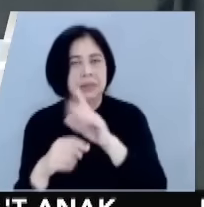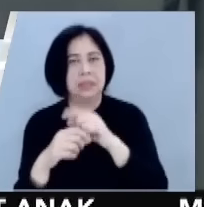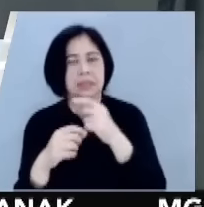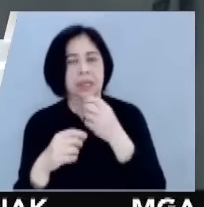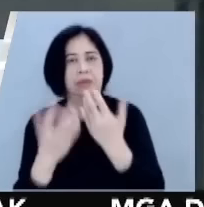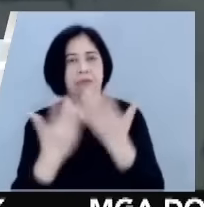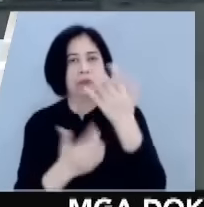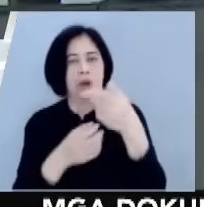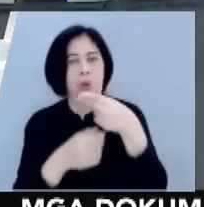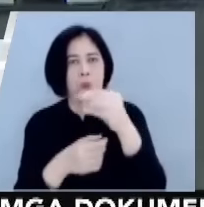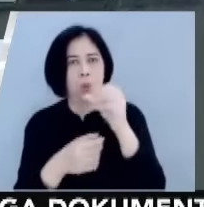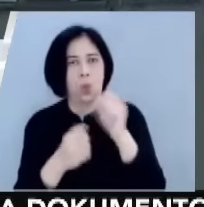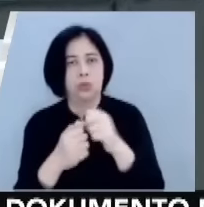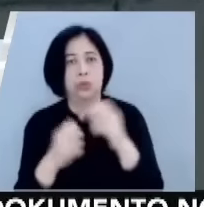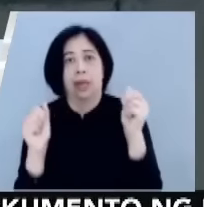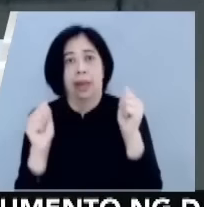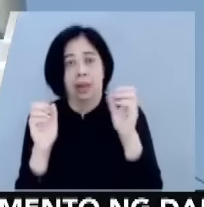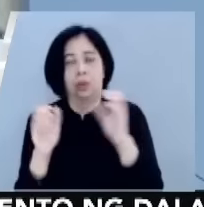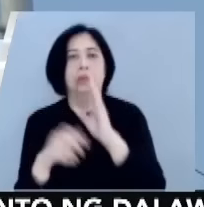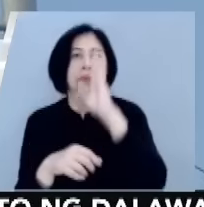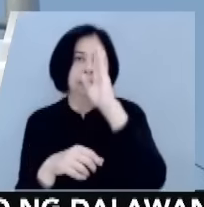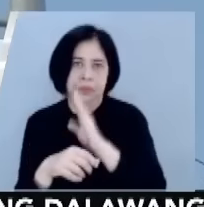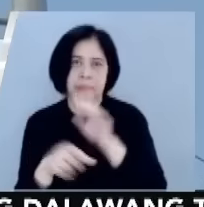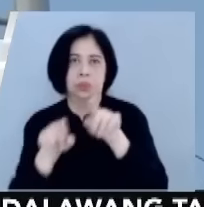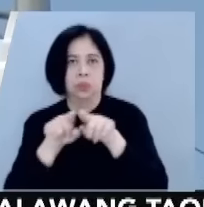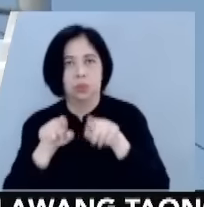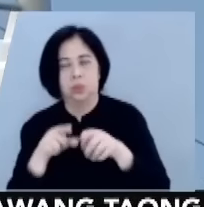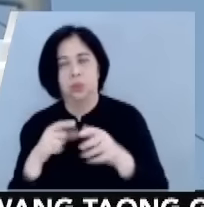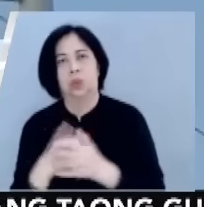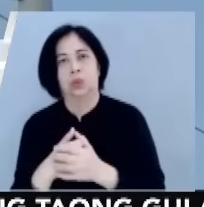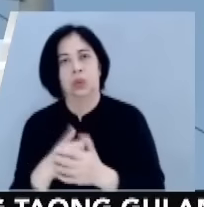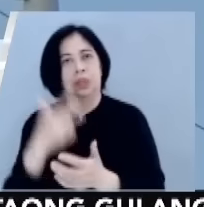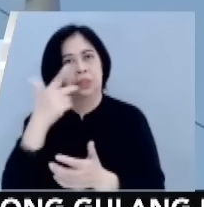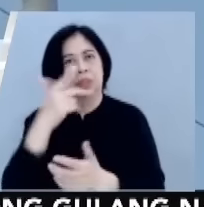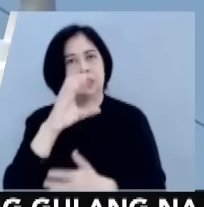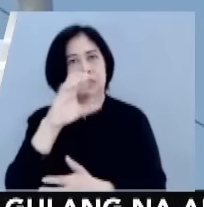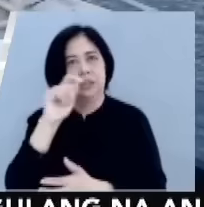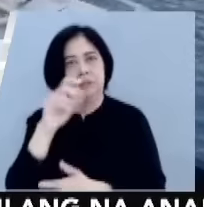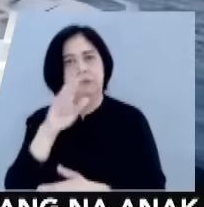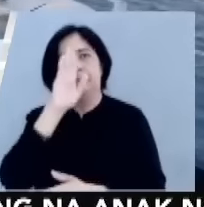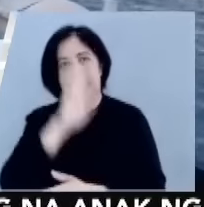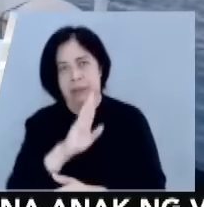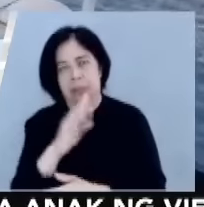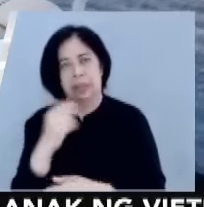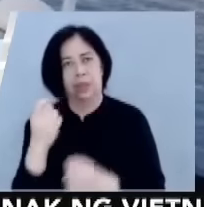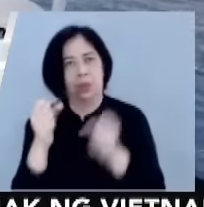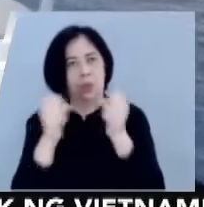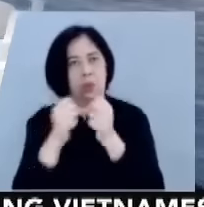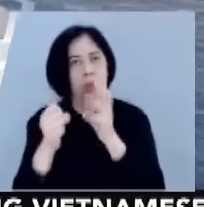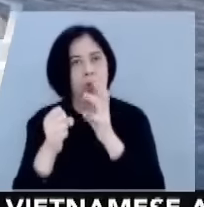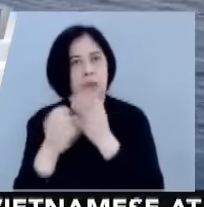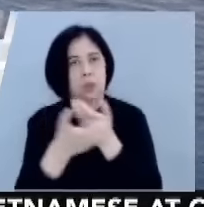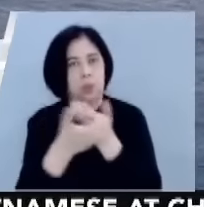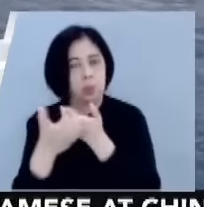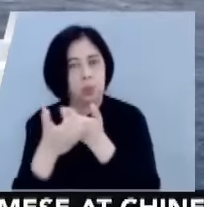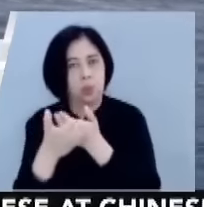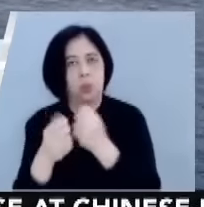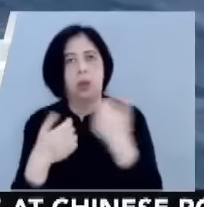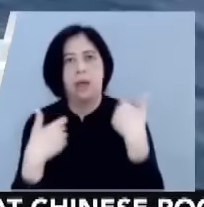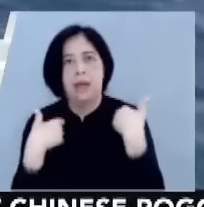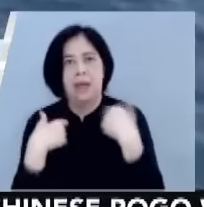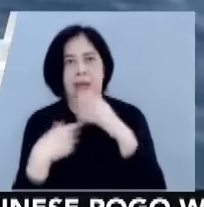maging air conditioning sa likurang bahagi ng barko. 3 CCTV rin ang nasira at ang maliit na water cannon ng barko nagkaroon ng